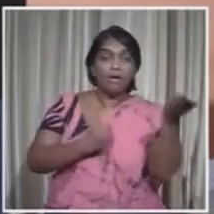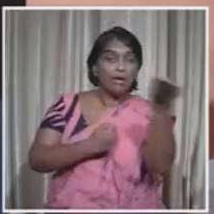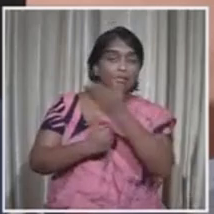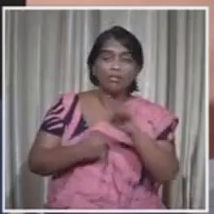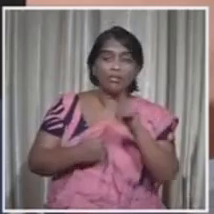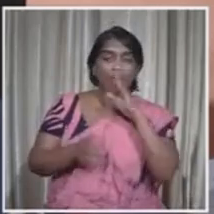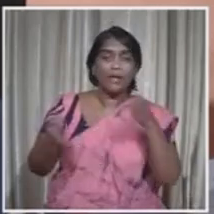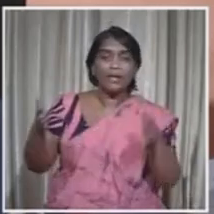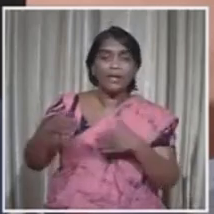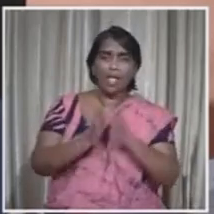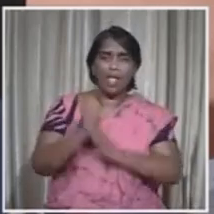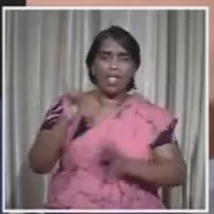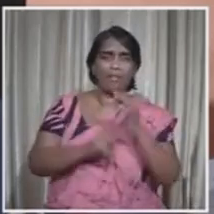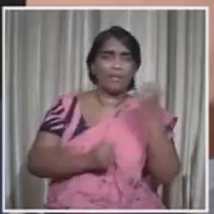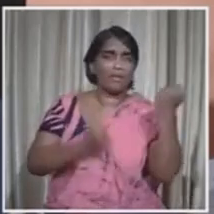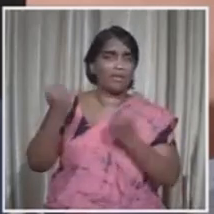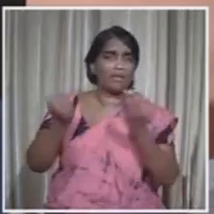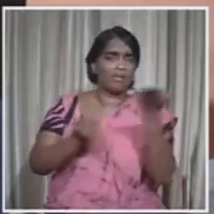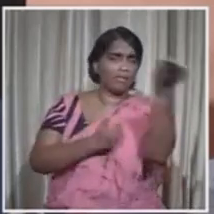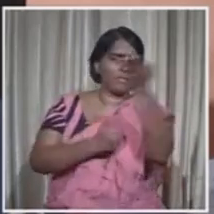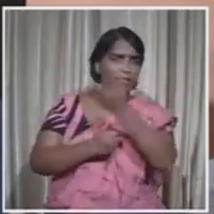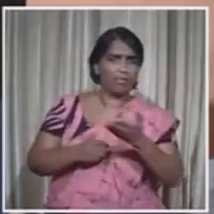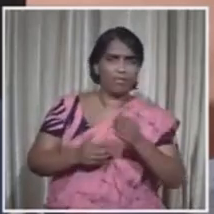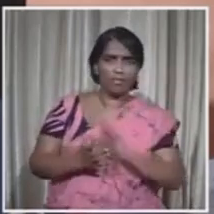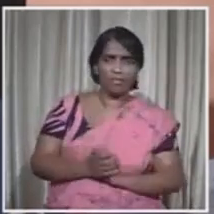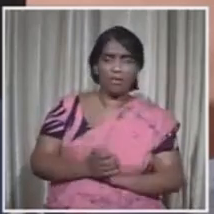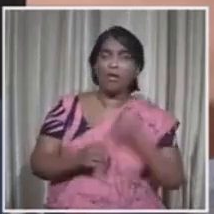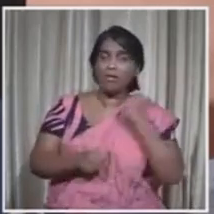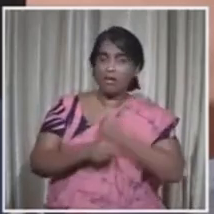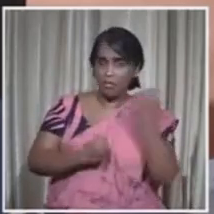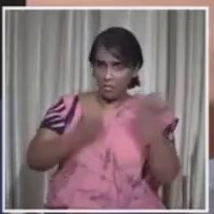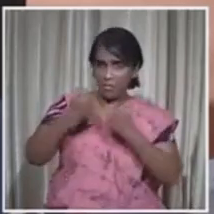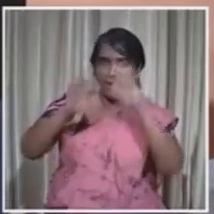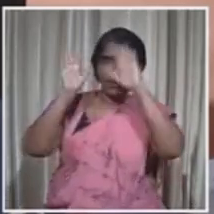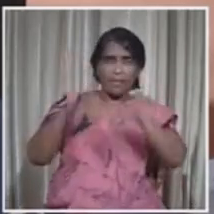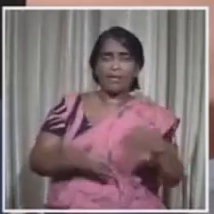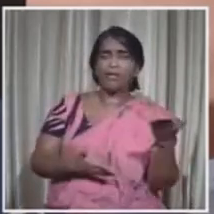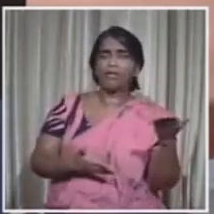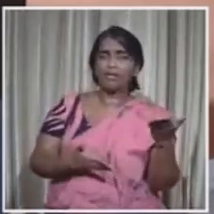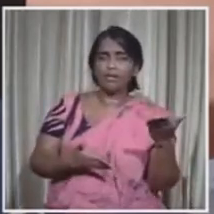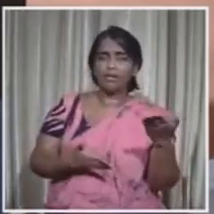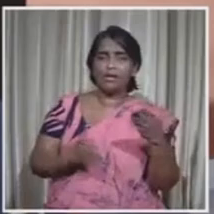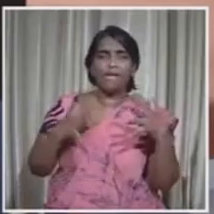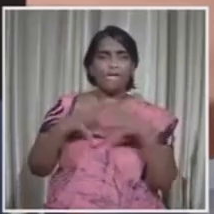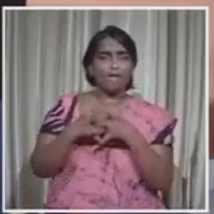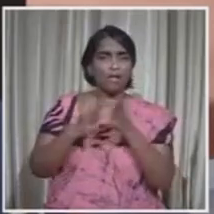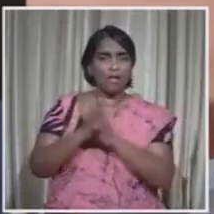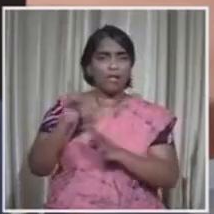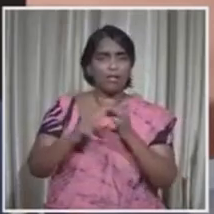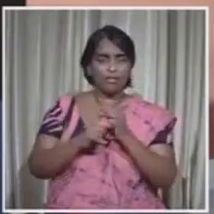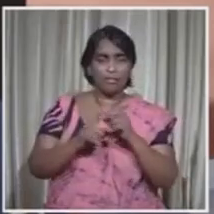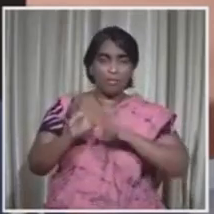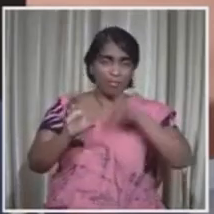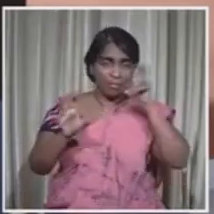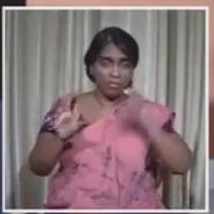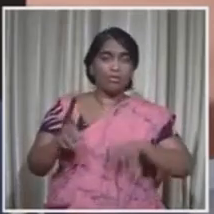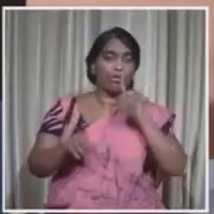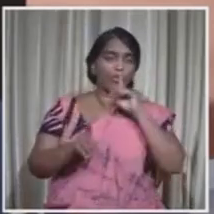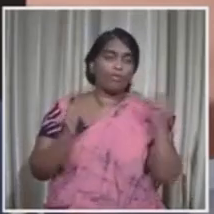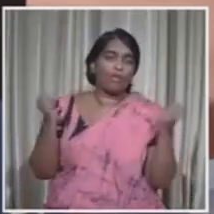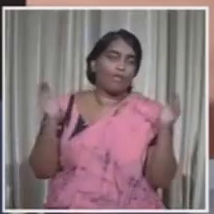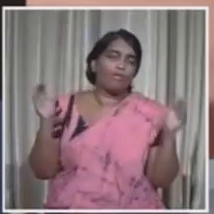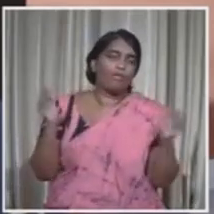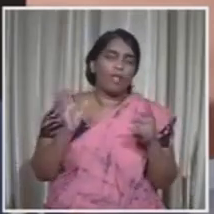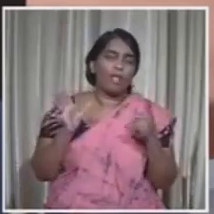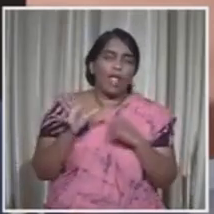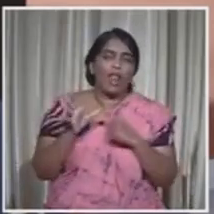හිතන්නේ කැබිනට් ඇමතිවරුගේ වාහන නැති වෙන්න බෑ. රජයේ වාහන වල එන්නේ. අපි දැක්ක වාසුදේව ඇමතිතුමා රිසයින් වෙච්ච ගමන් කිව්වා මම යන්නේ පොඩි කාර් එකක ඇල්ටෝ